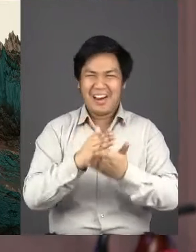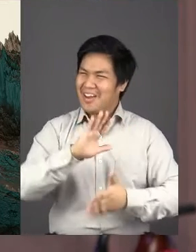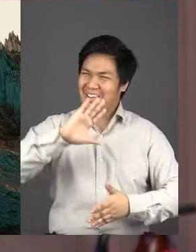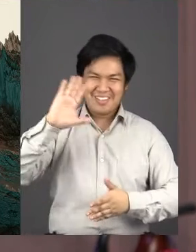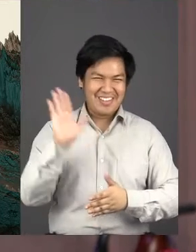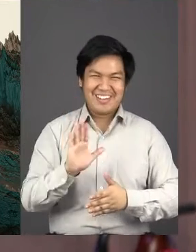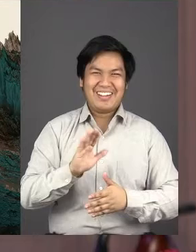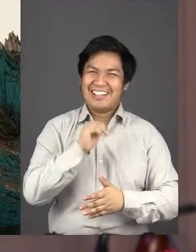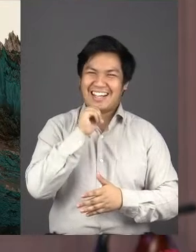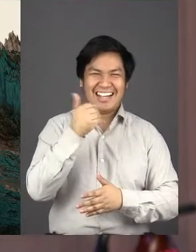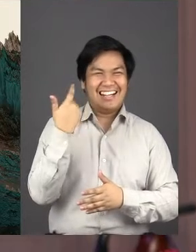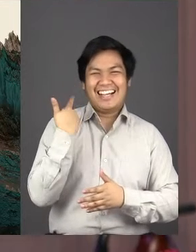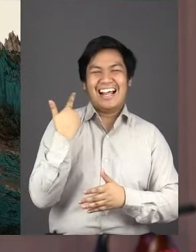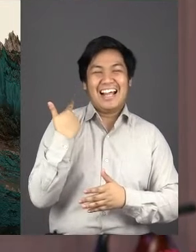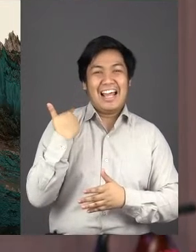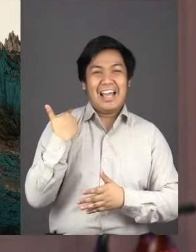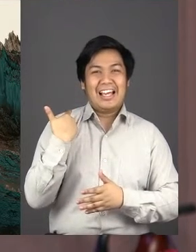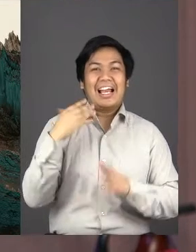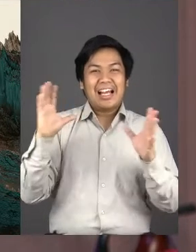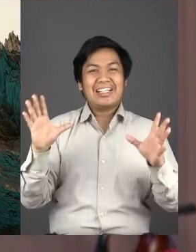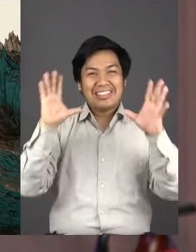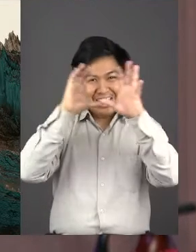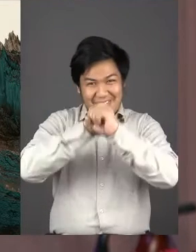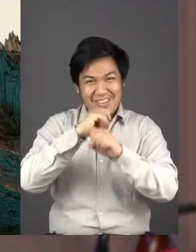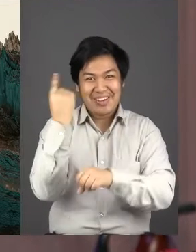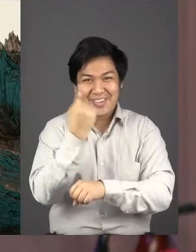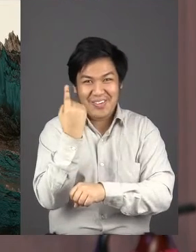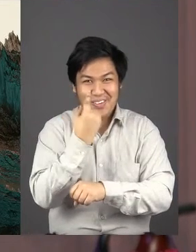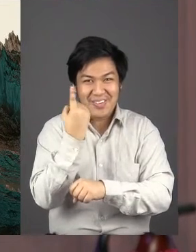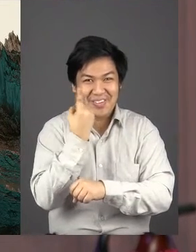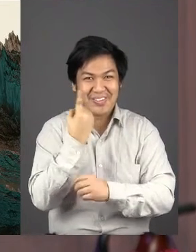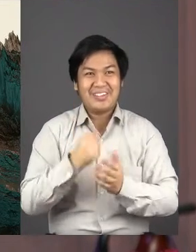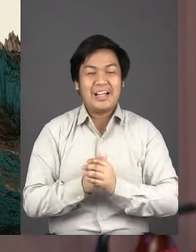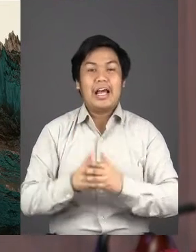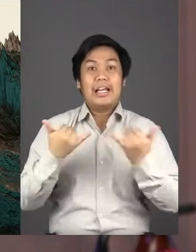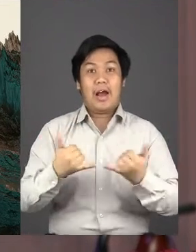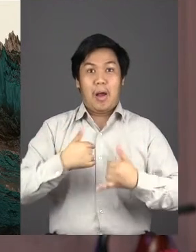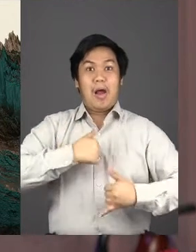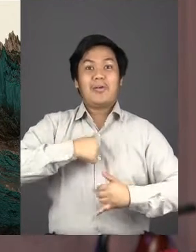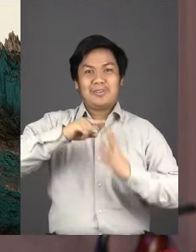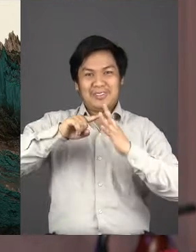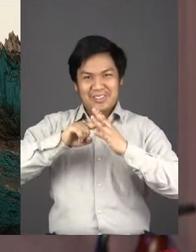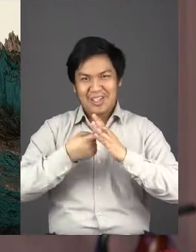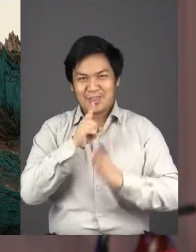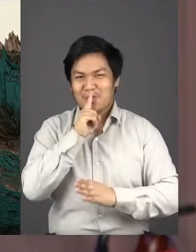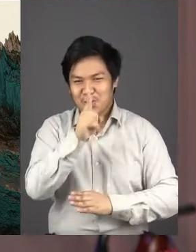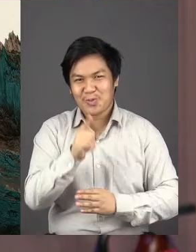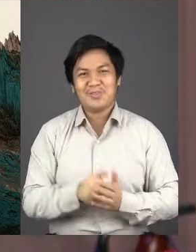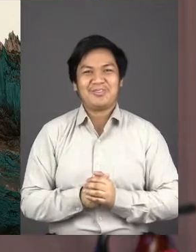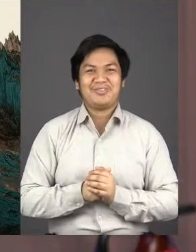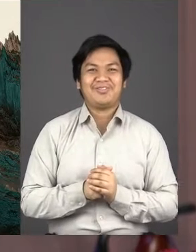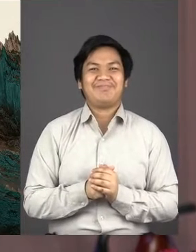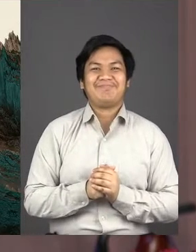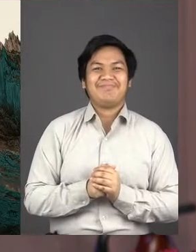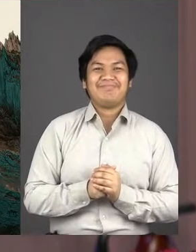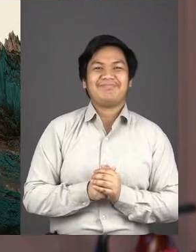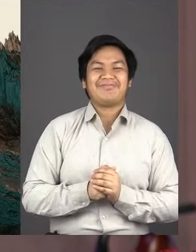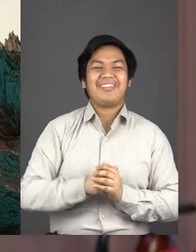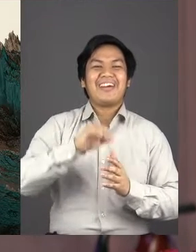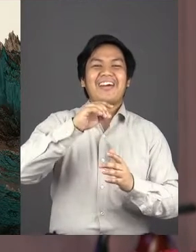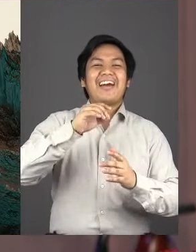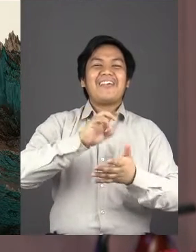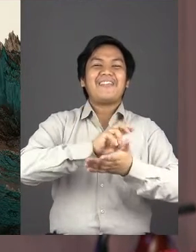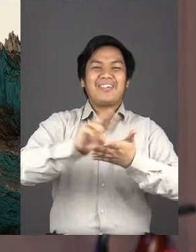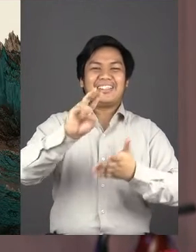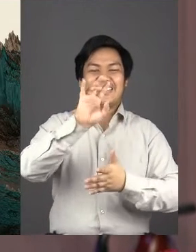ho. Binigyan ko lamang po kayo ng summary, no? Ito po, umpisahan ko na po, no? Verses 7 to 10. Ang